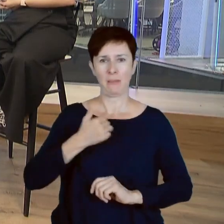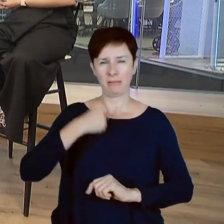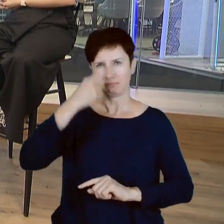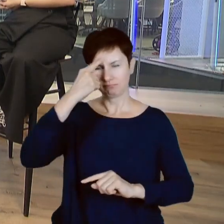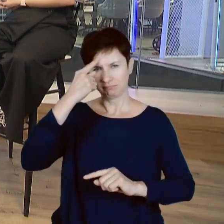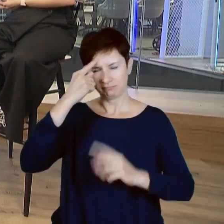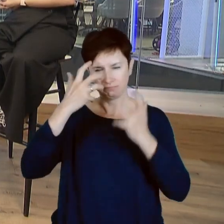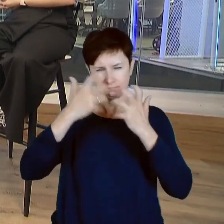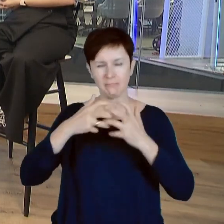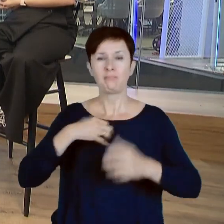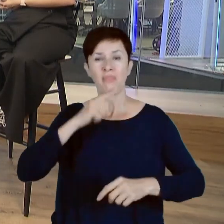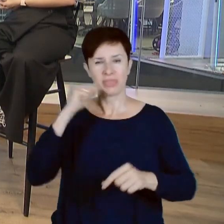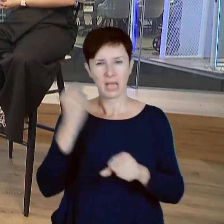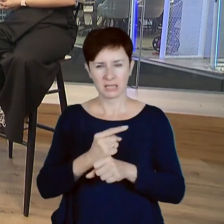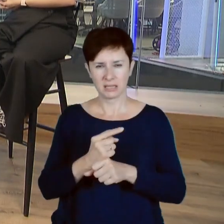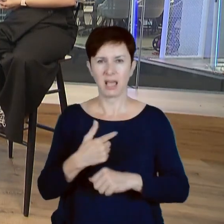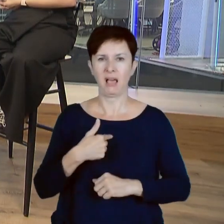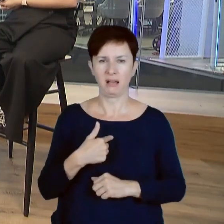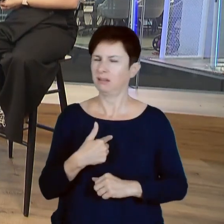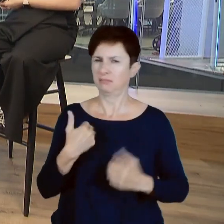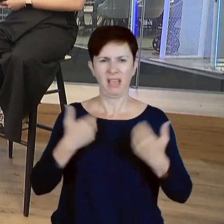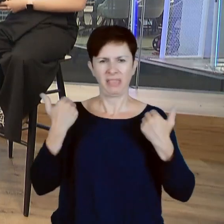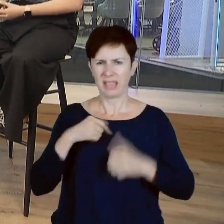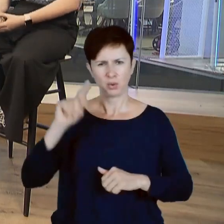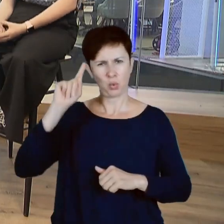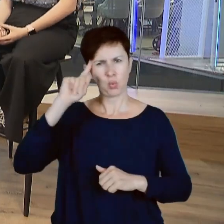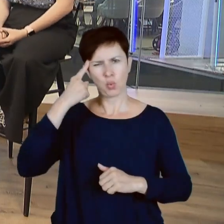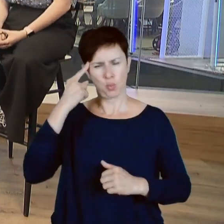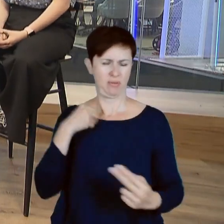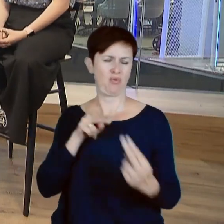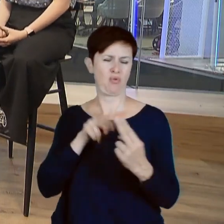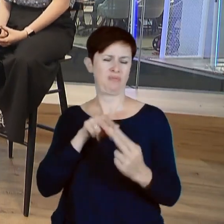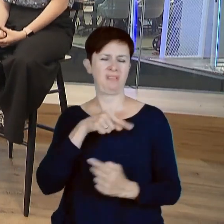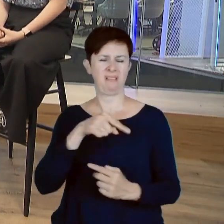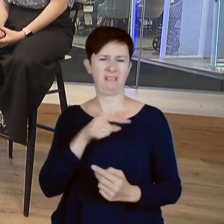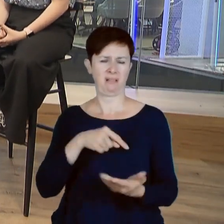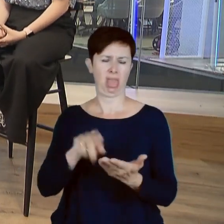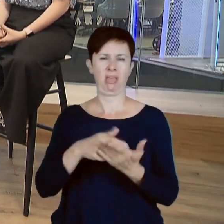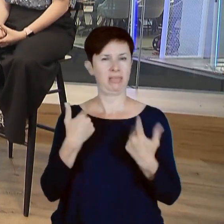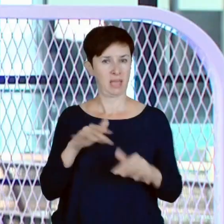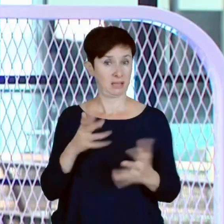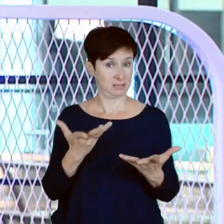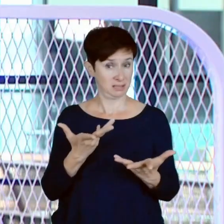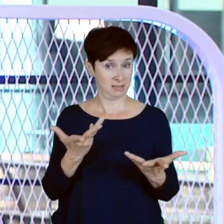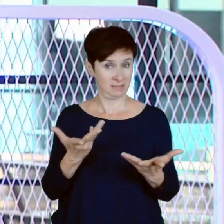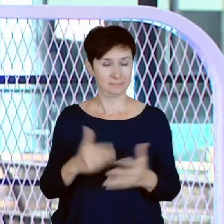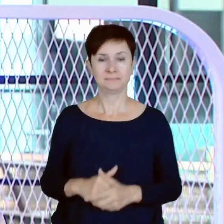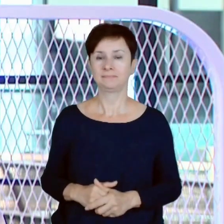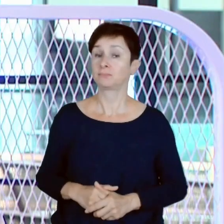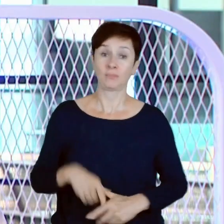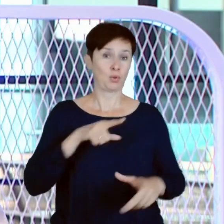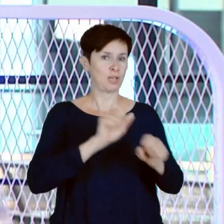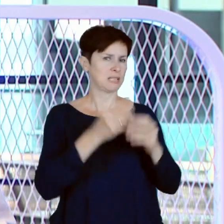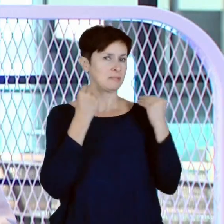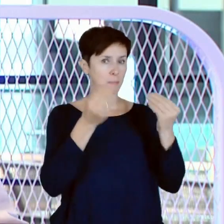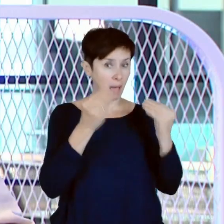ja decyduję się, że nie chcę głupiego kontentu. To ja tutaj powiem, że to jest oczywiście wspaniałe, co ty mówisz, ale mam takie poczucie,